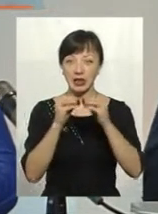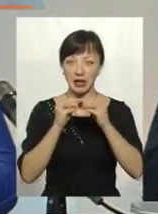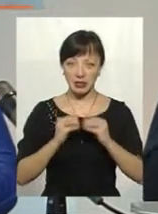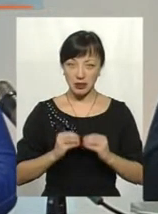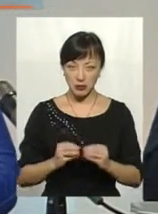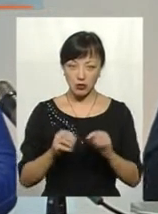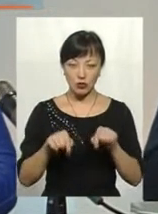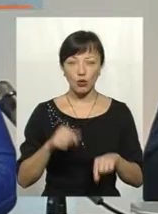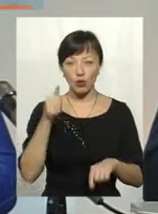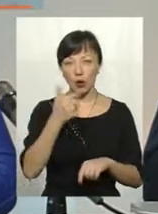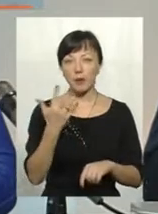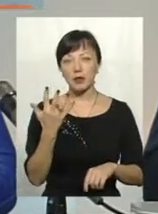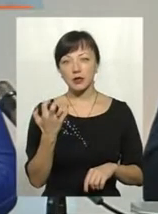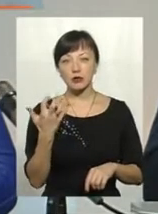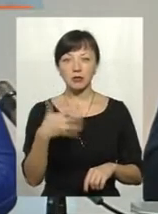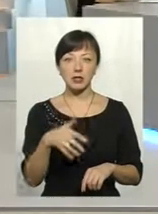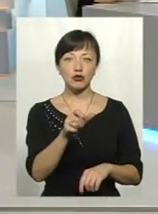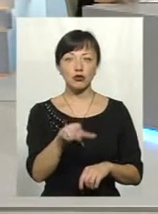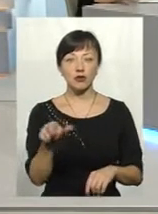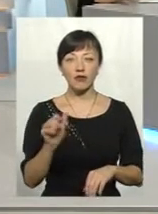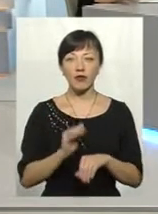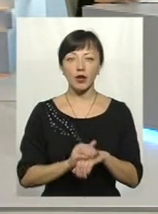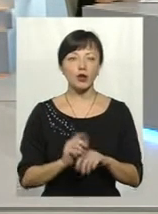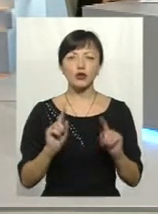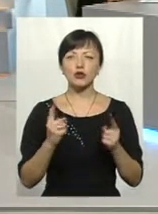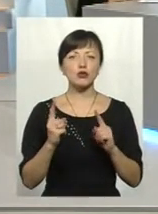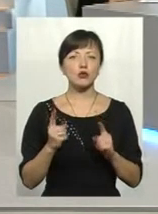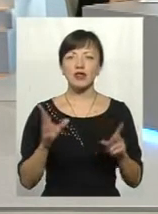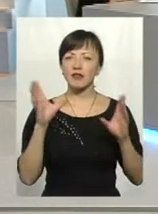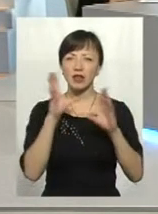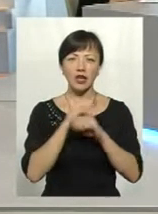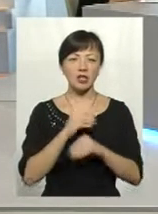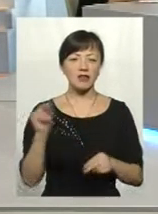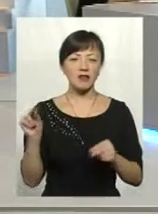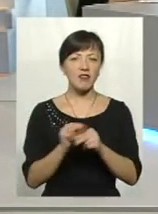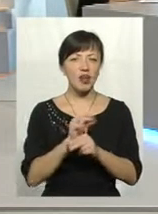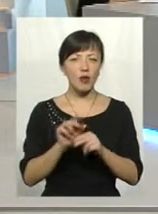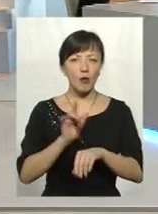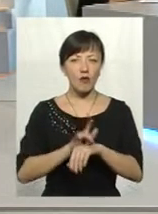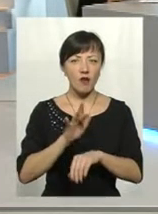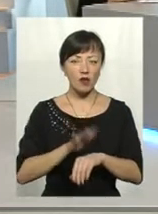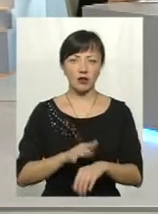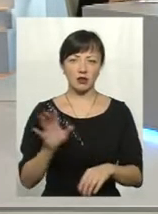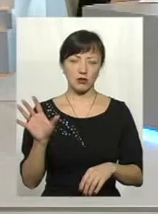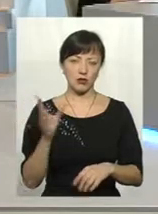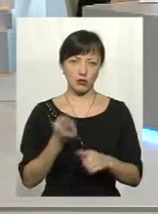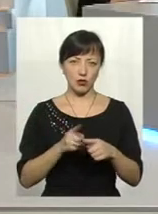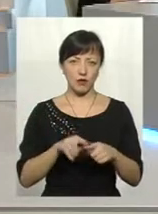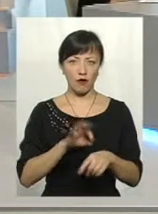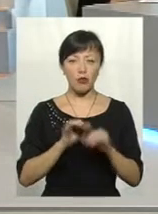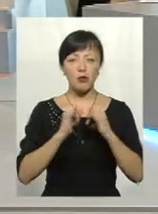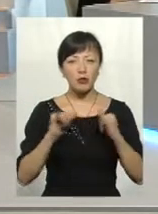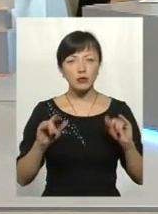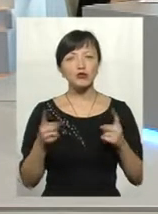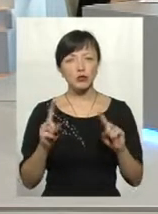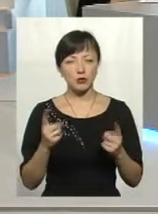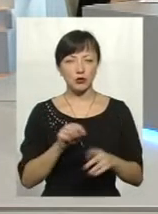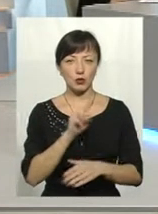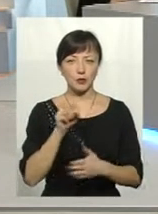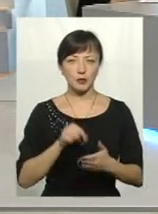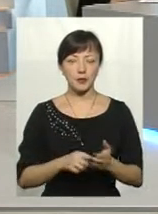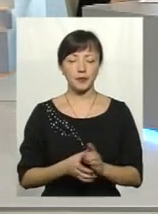року 550 чоловік. Чому вже все ж таки не вдається подолати цю хворобу? На вашу думку, чому вона от все одно поширюється, Майя Олексіївна?